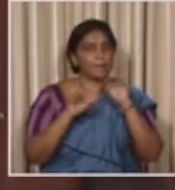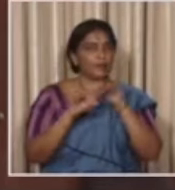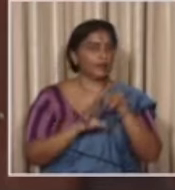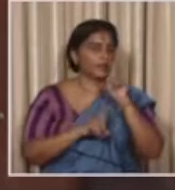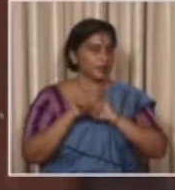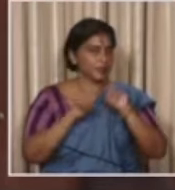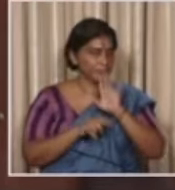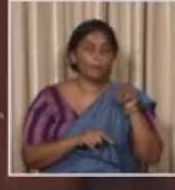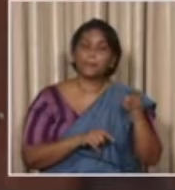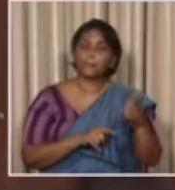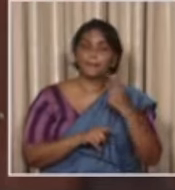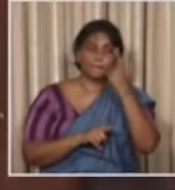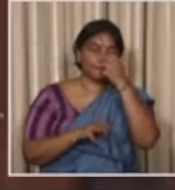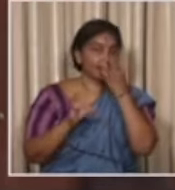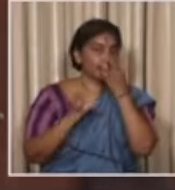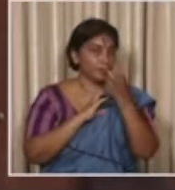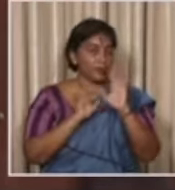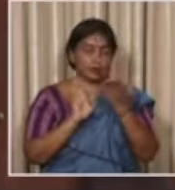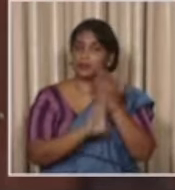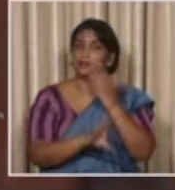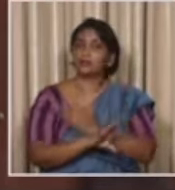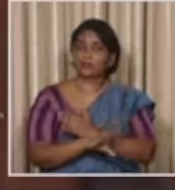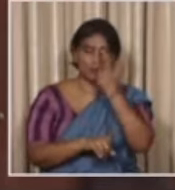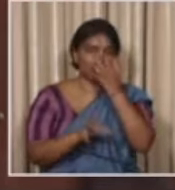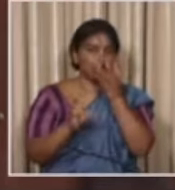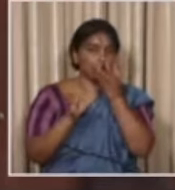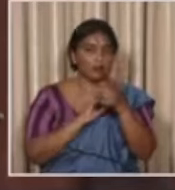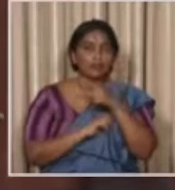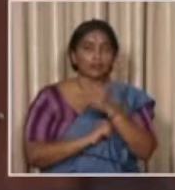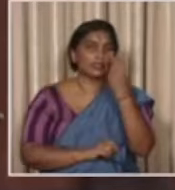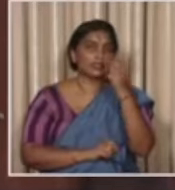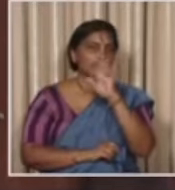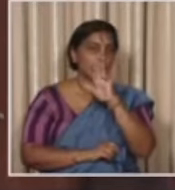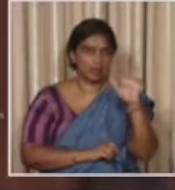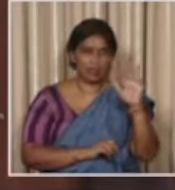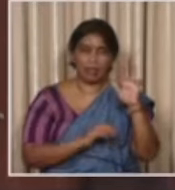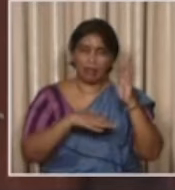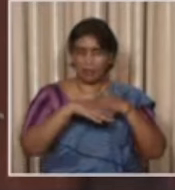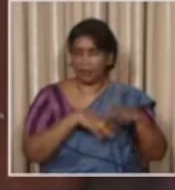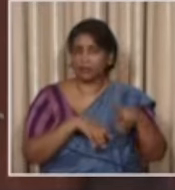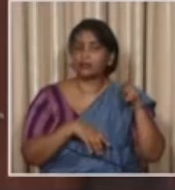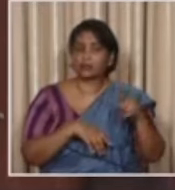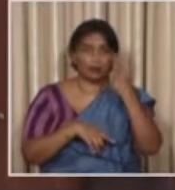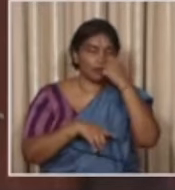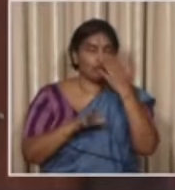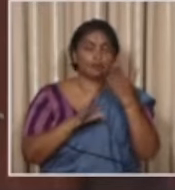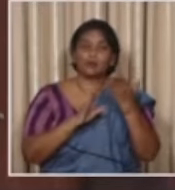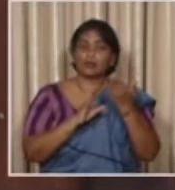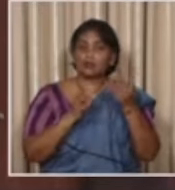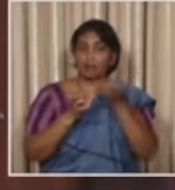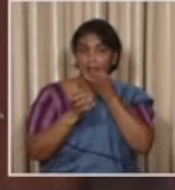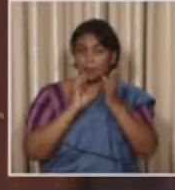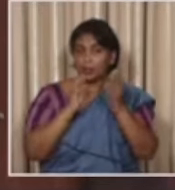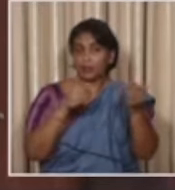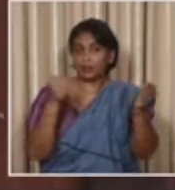කරලා තිබුණාට මේ පාස්කු ප්‍රහාරයට පෙර මේ පාස්කු ප්‍රහාරය කියන එක 2019 සිදුනාට මේ පාස්කු ප්‍රහාරයේ පිටිපස්සේ